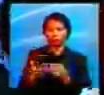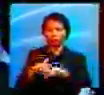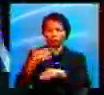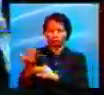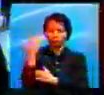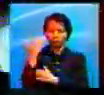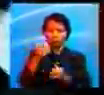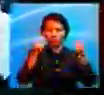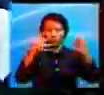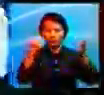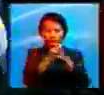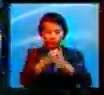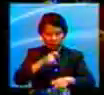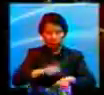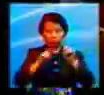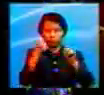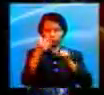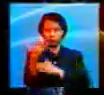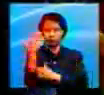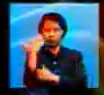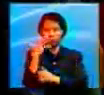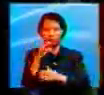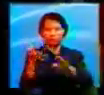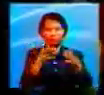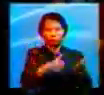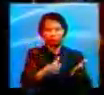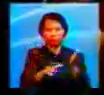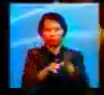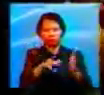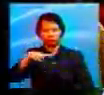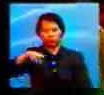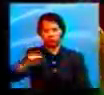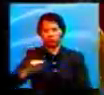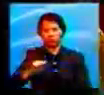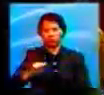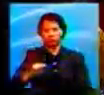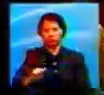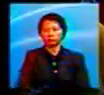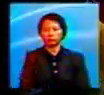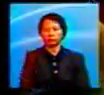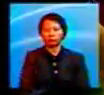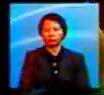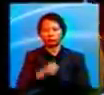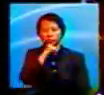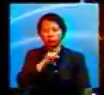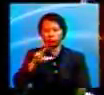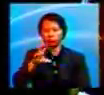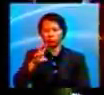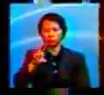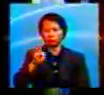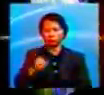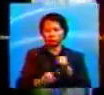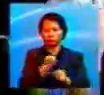lalu. Kemalangan pukul 1.10 pagi itu turut meragut nyawa pembantu peribadinya, Michael Cornelius, 39 tahun.